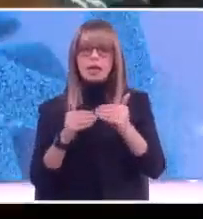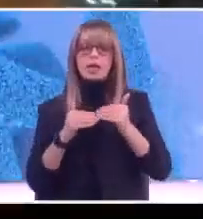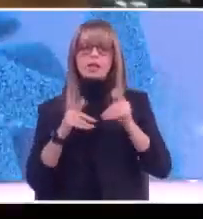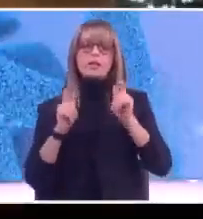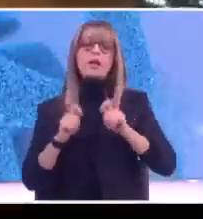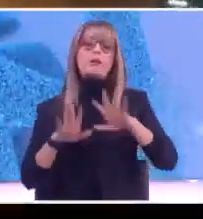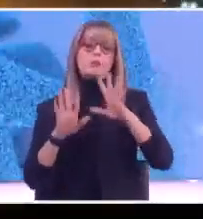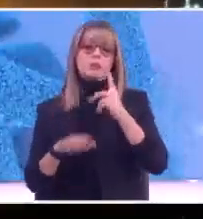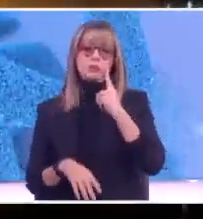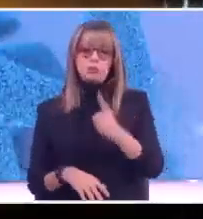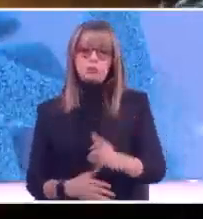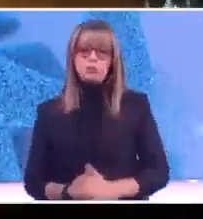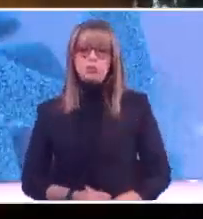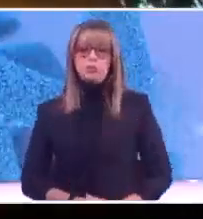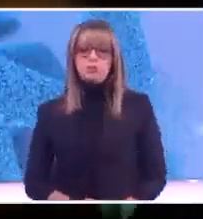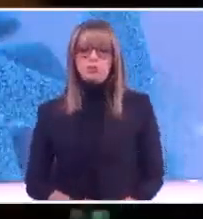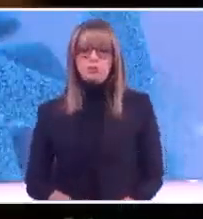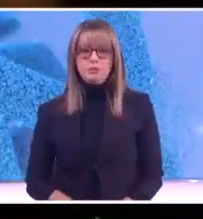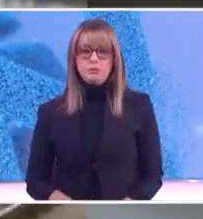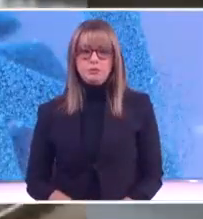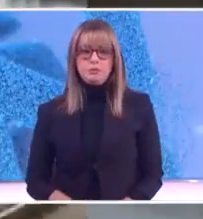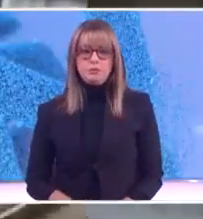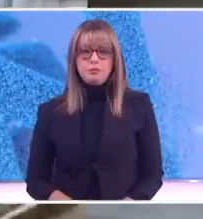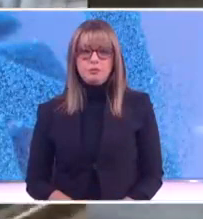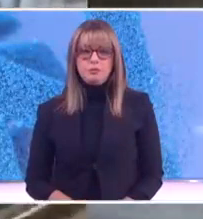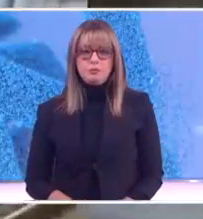atmayacağını aslında gösteriyor.